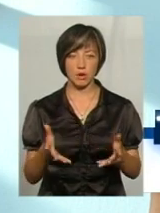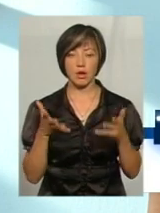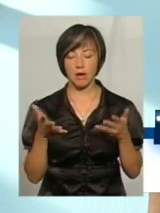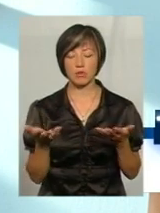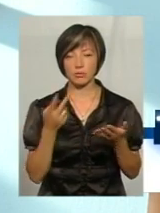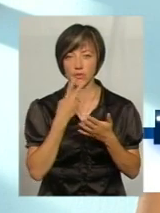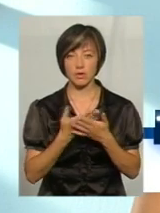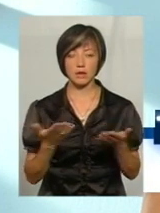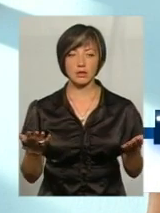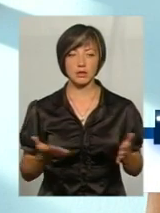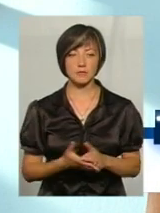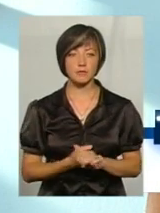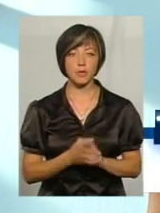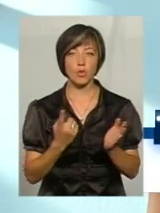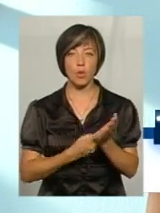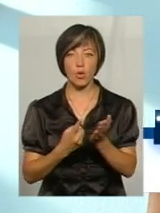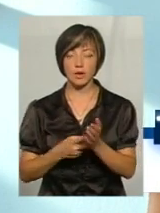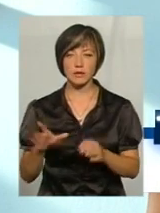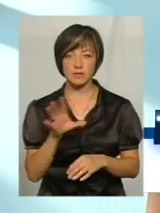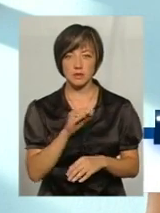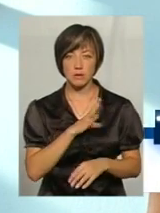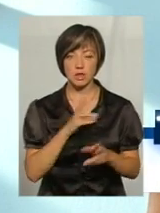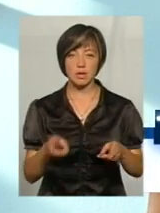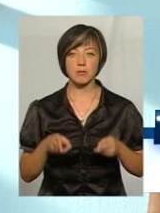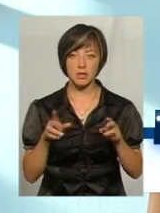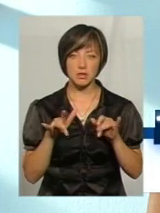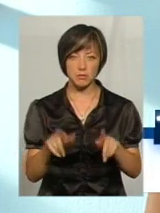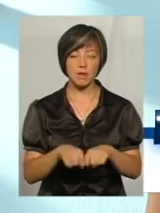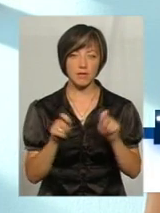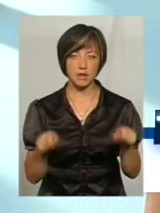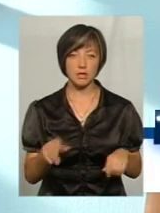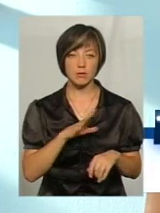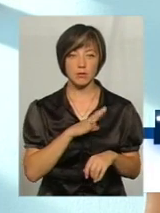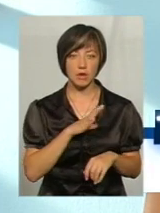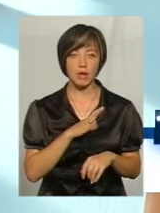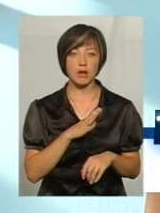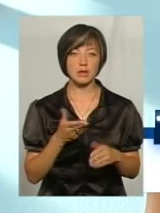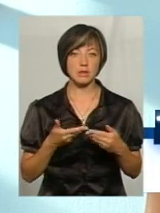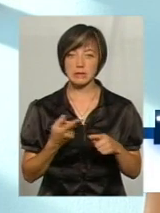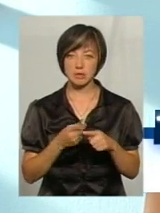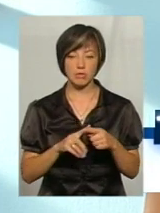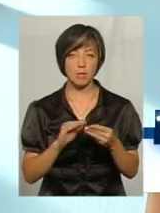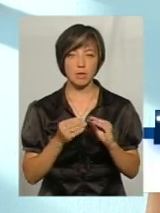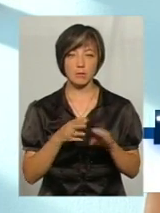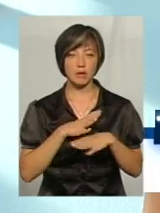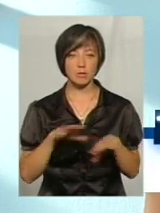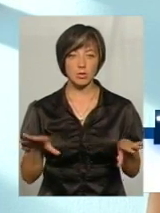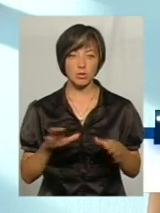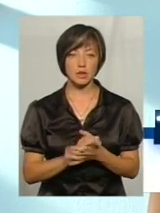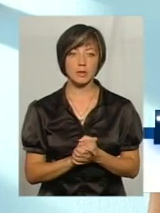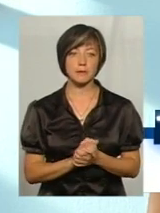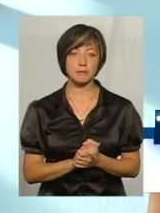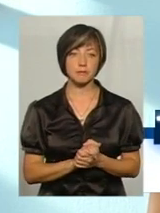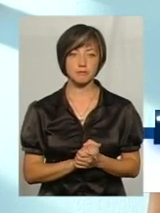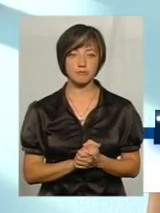якби, наразі були всі докази, і кримінальне провадження було відкрите. Ось тому, якби з цим проблем не було. От статус встановили